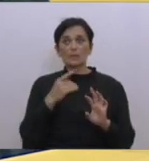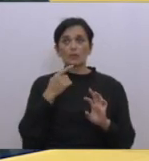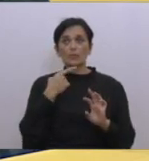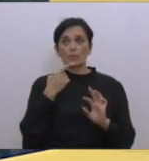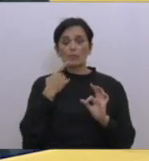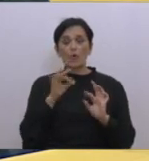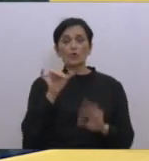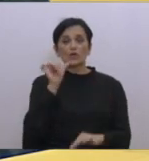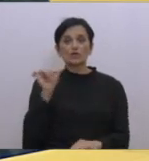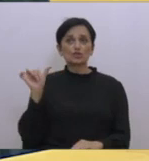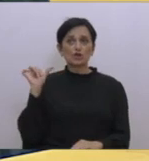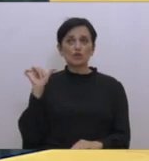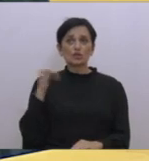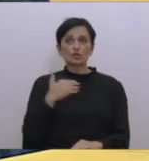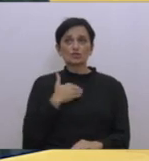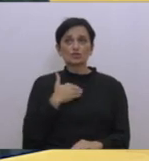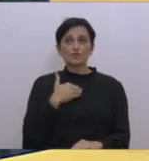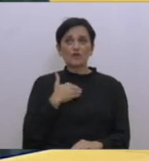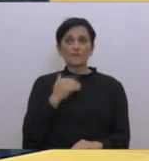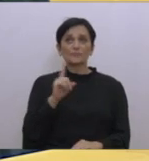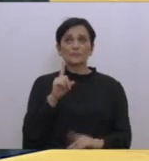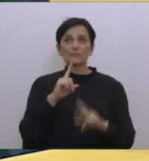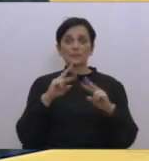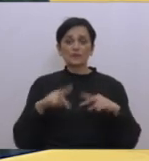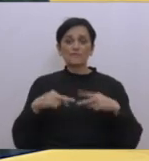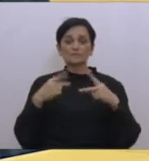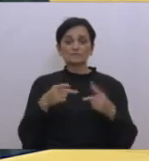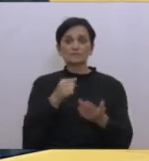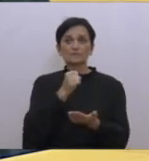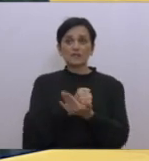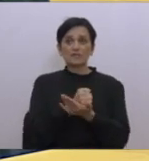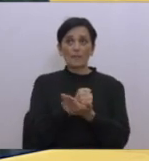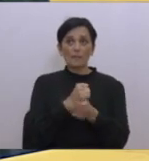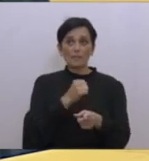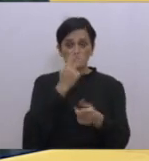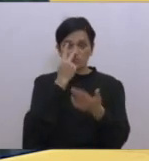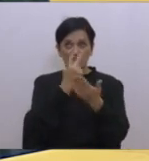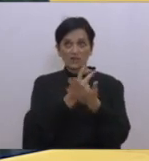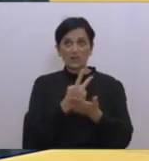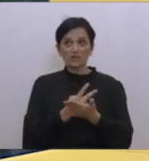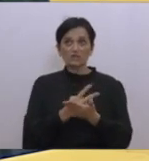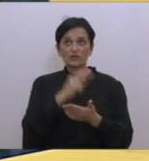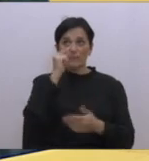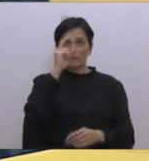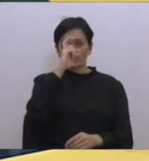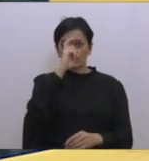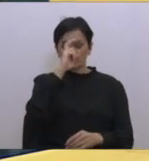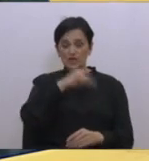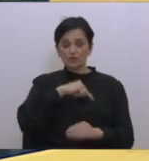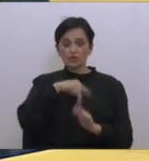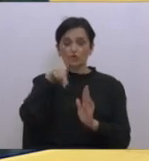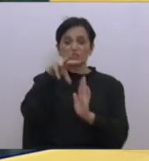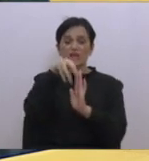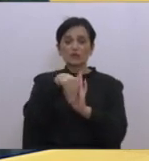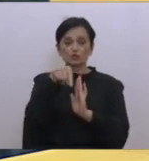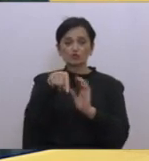მოგეხსენებათ, რომ შარშან ჩვენ რა ცვლილებებს დავამტკიცეთ იმის მიხედვით, საჯარო დაწესებულებას